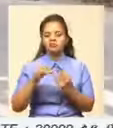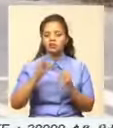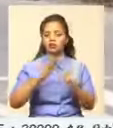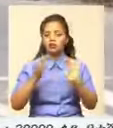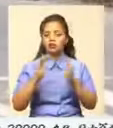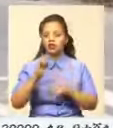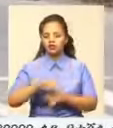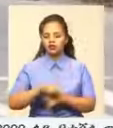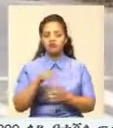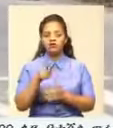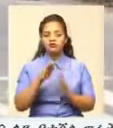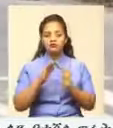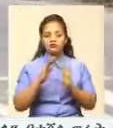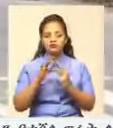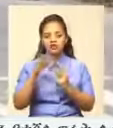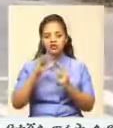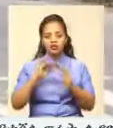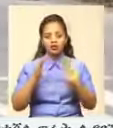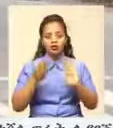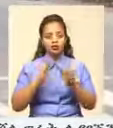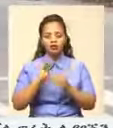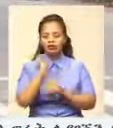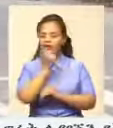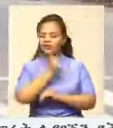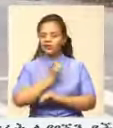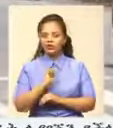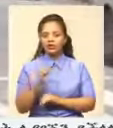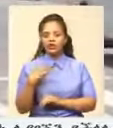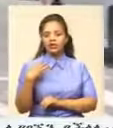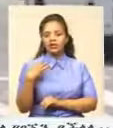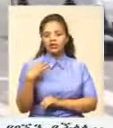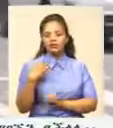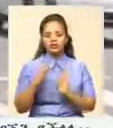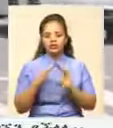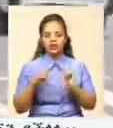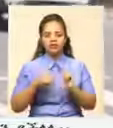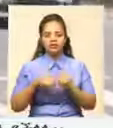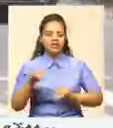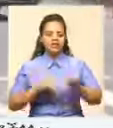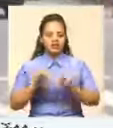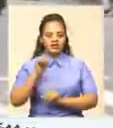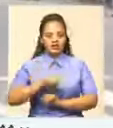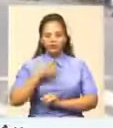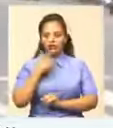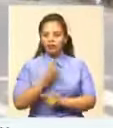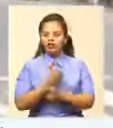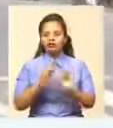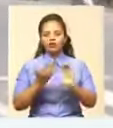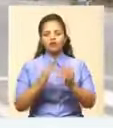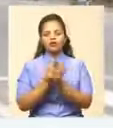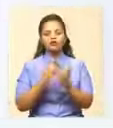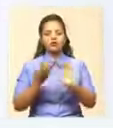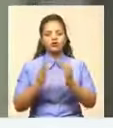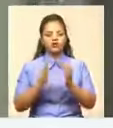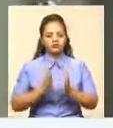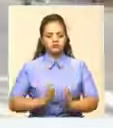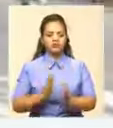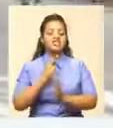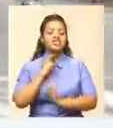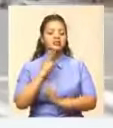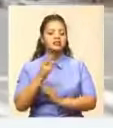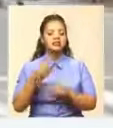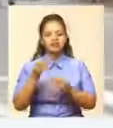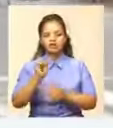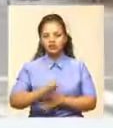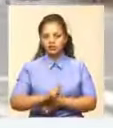አለበት ይሄ ምርጫ ሰላማዊ እንዲሆን ደግሞ ማንኛውም ግለሰብ በሰላም ሊንቀሳቀስ ይገባል ነጻ በሆነ ፍትሃዊ በሆነ መልኩ ድምጹን